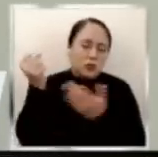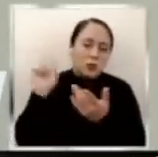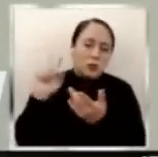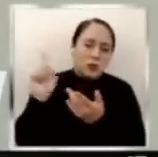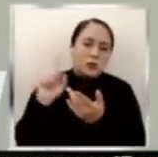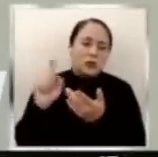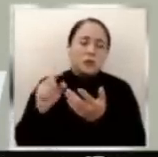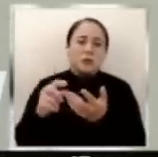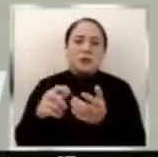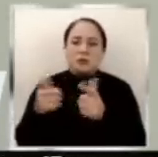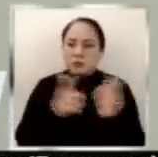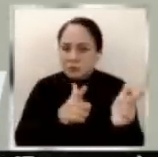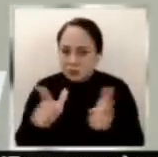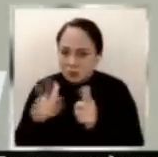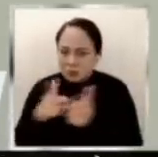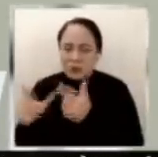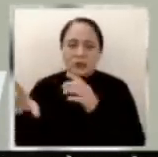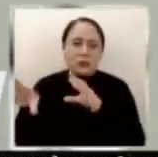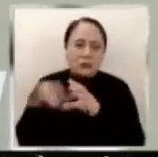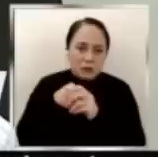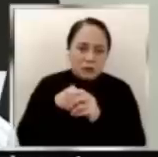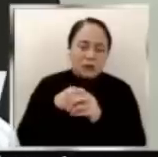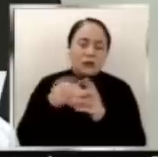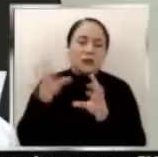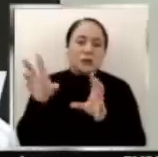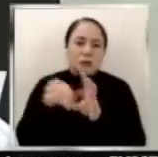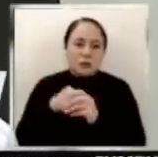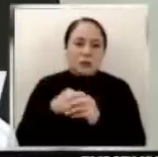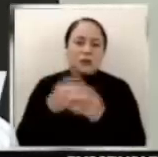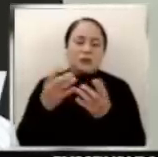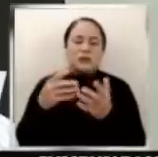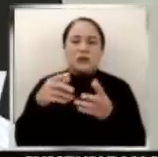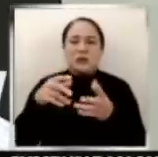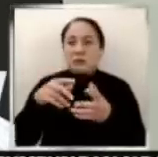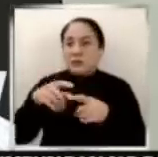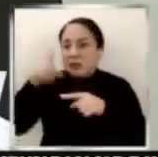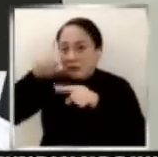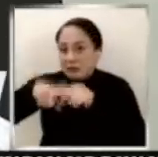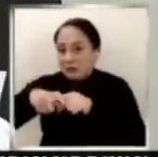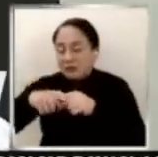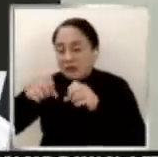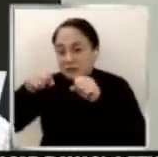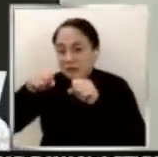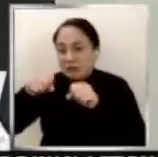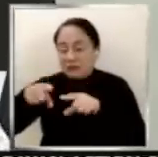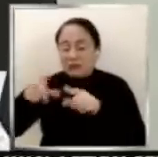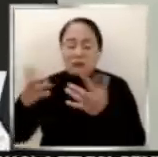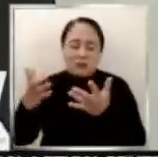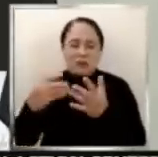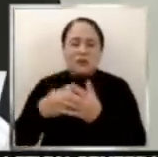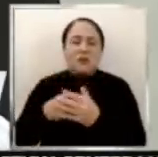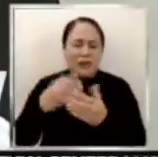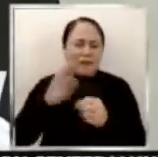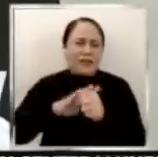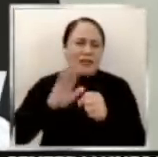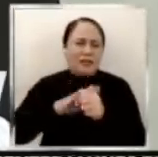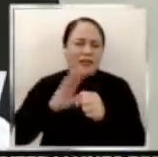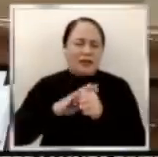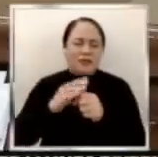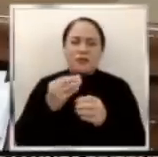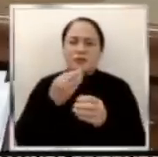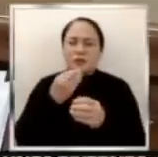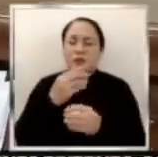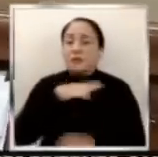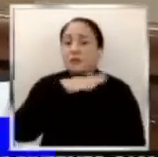logistics, including po yung kanilang po mga pwesto. We have enough supply of frozen goods, no? For the pork and for the